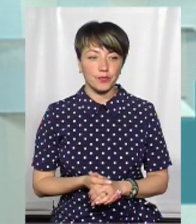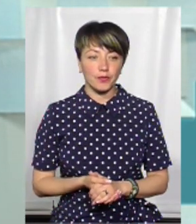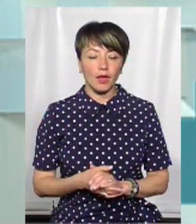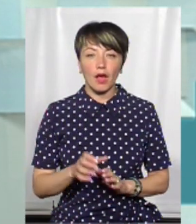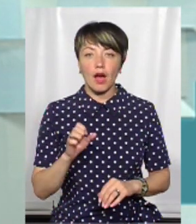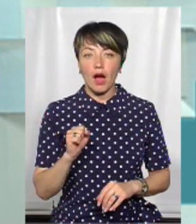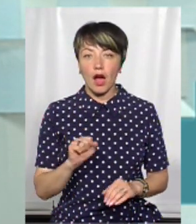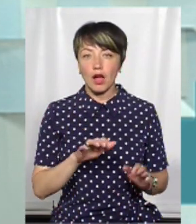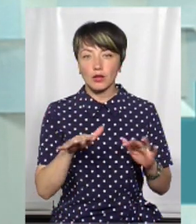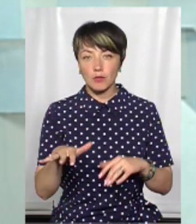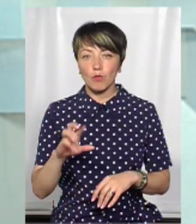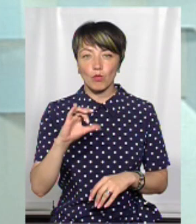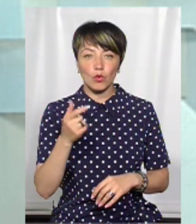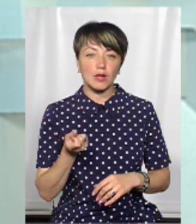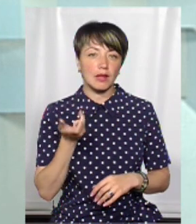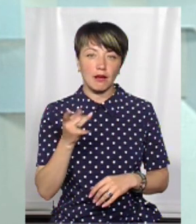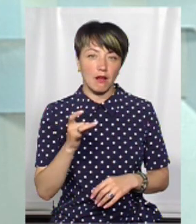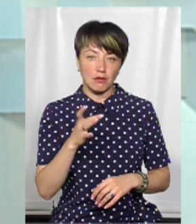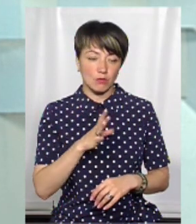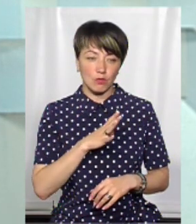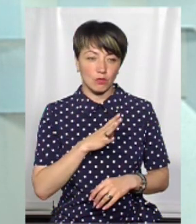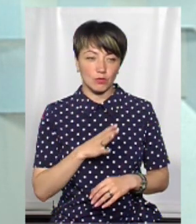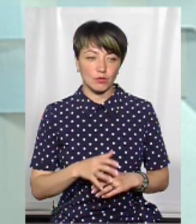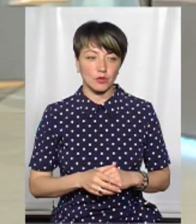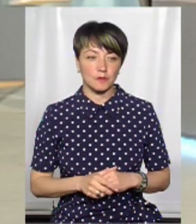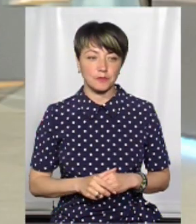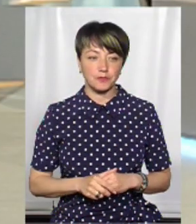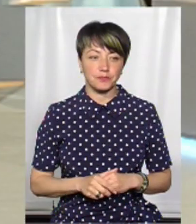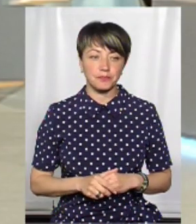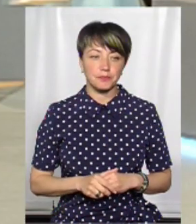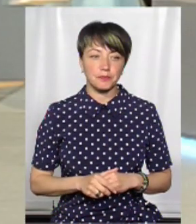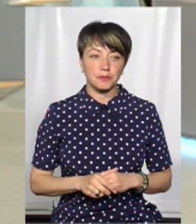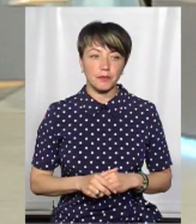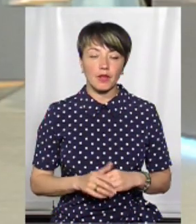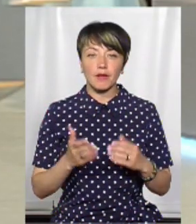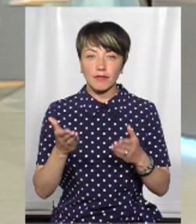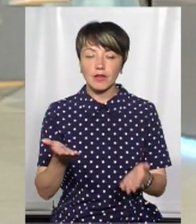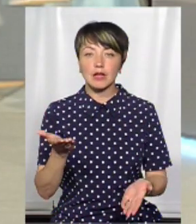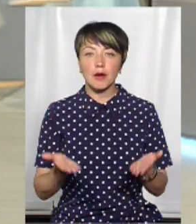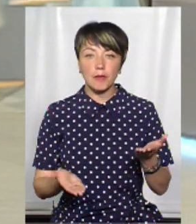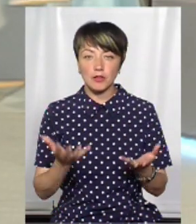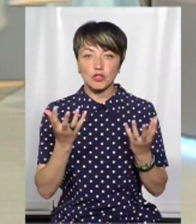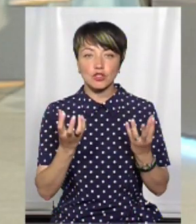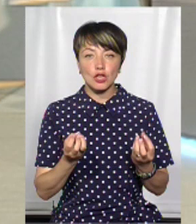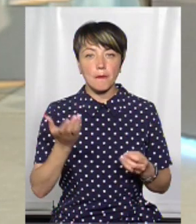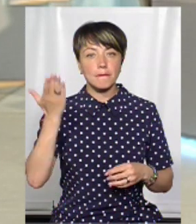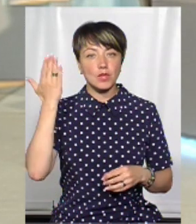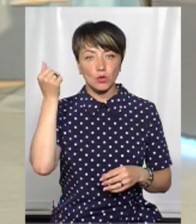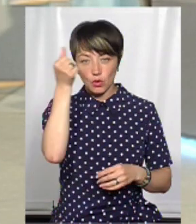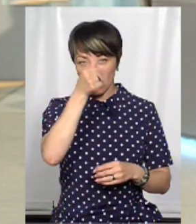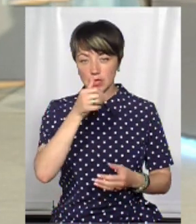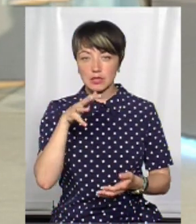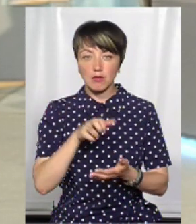На пляжі Південний Буг декілька разів буквально купався. Декілька разів. Зрозуміло, дякую. А ви, напевно, ще і в минулих роках